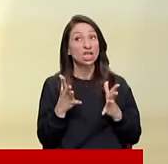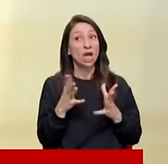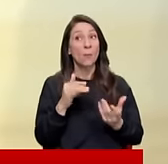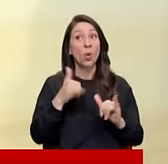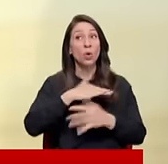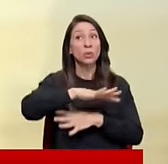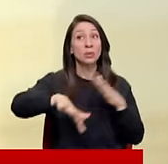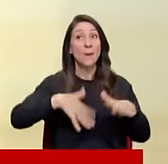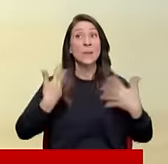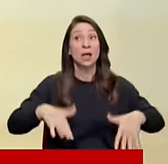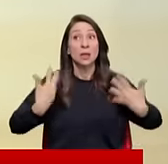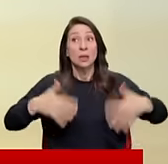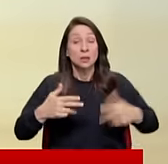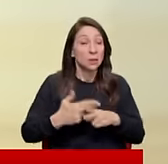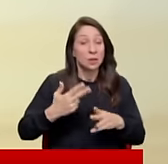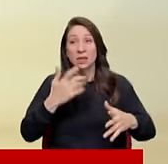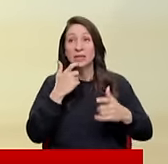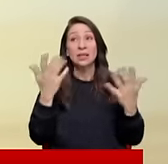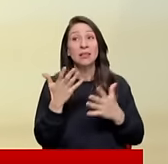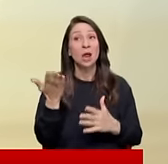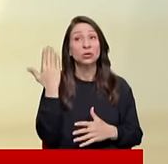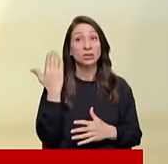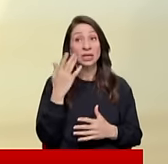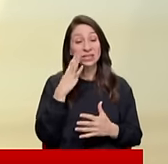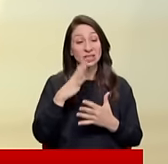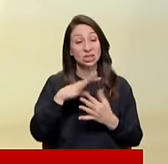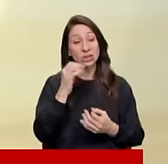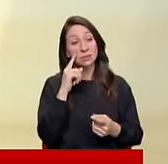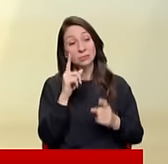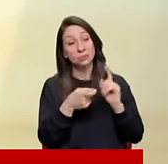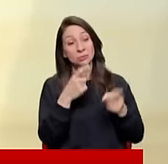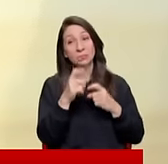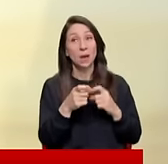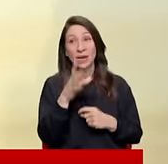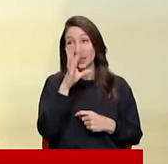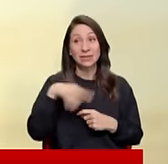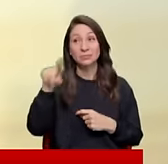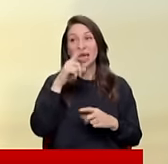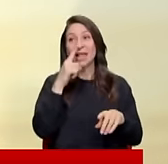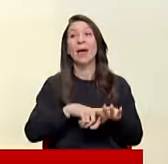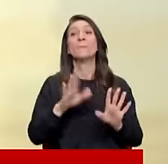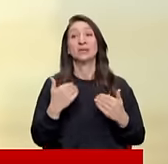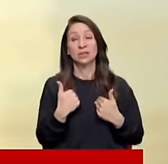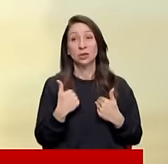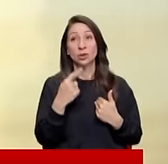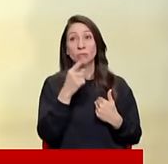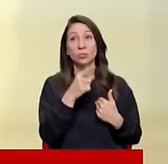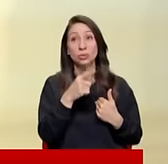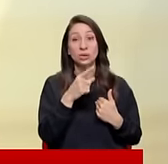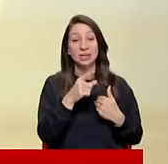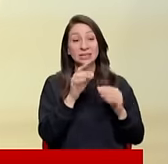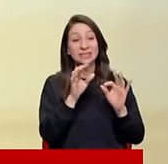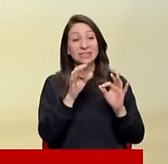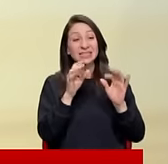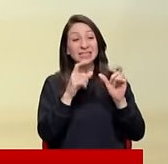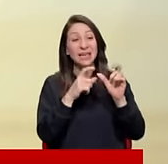şeyler deniyor panikle. Yıllar önce kişiliğini analiz etmiştim ama kimseye inandıramadım. Bu sabık başkanla